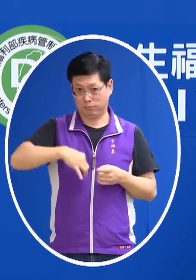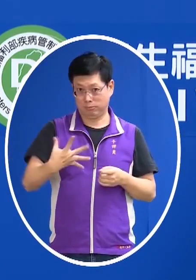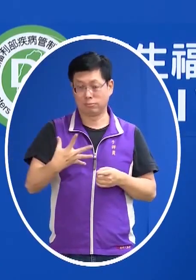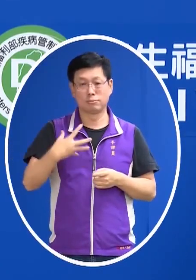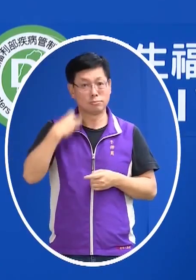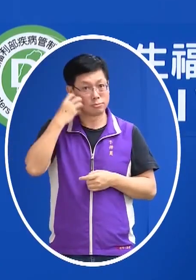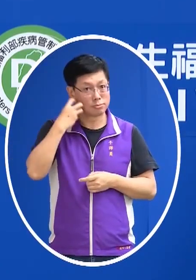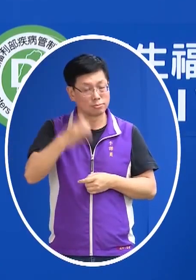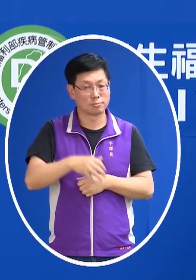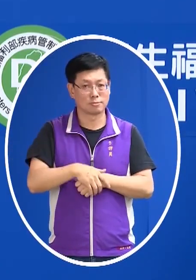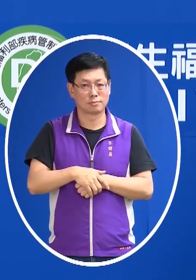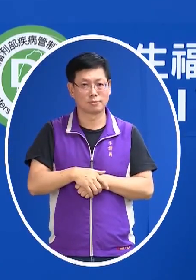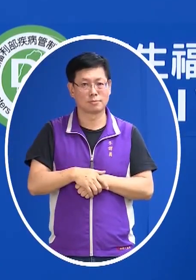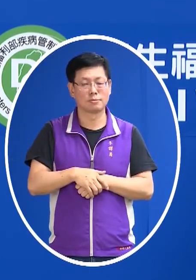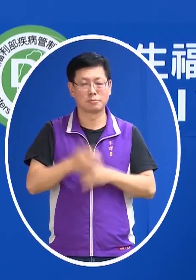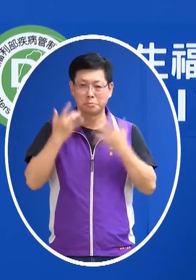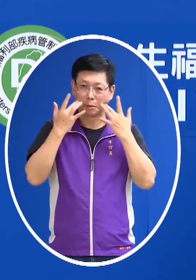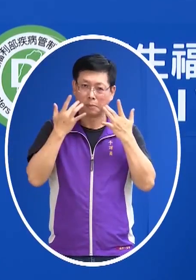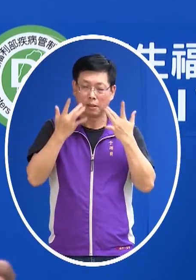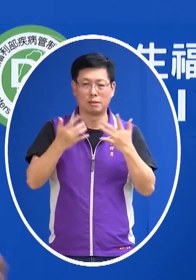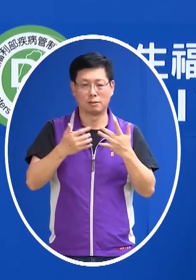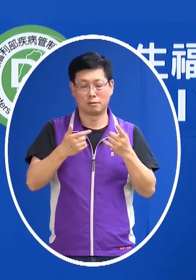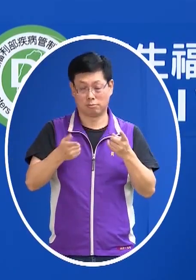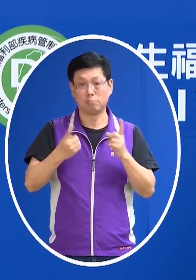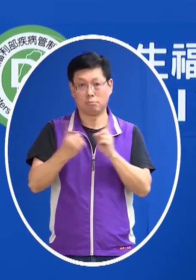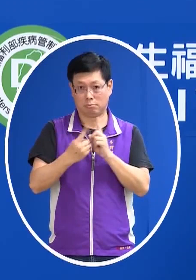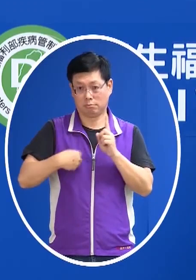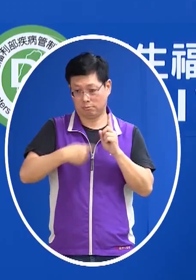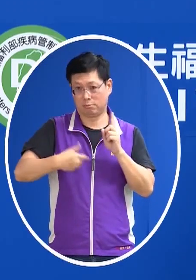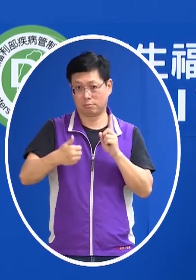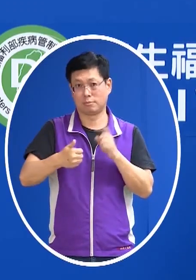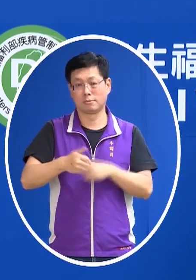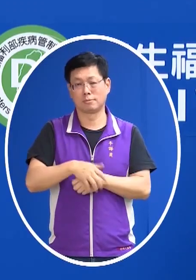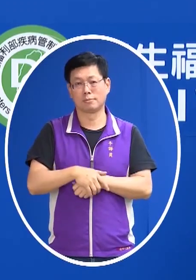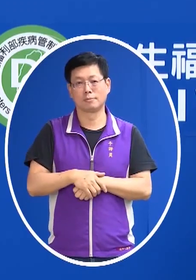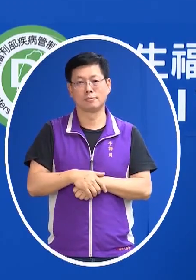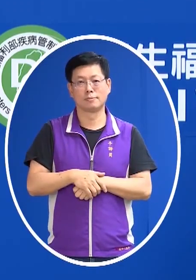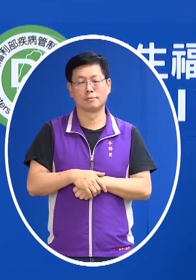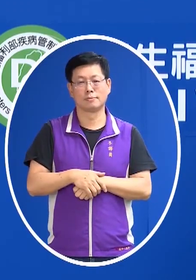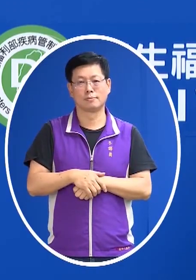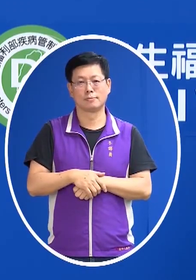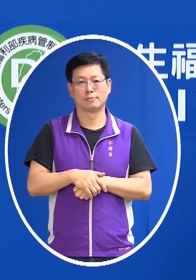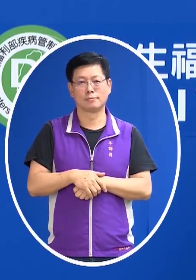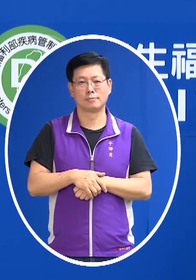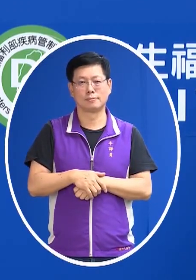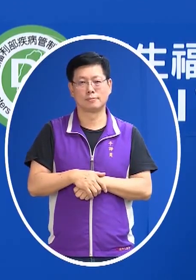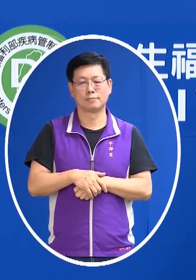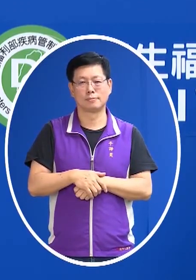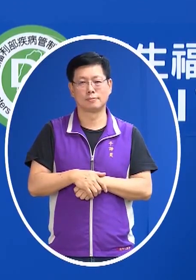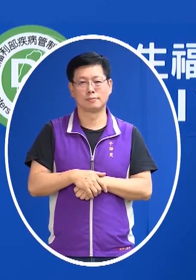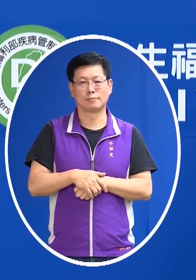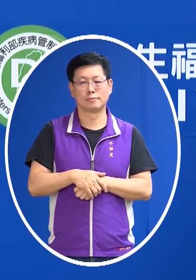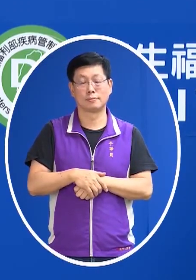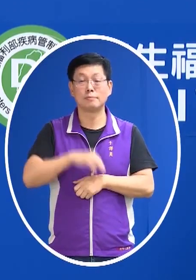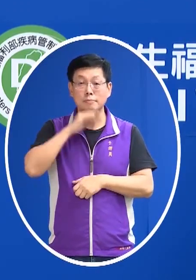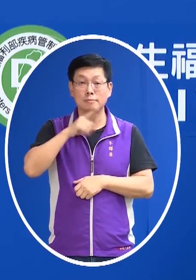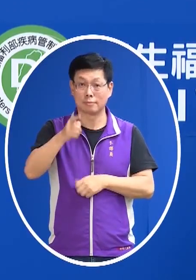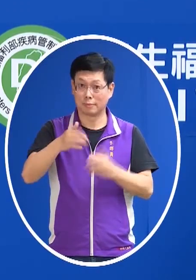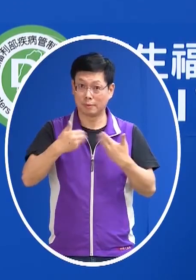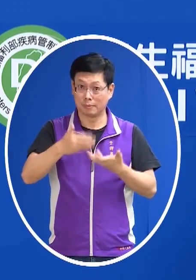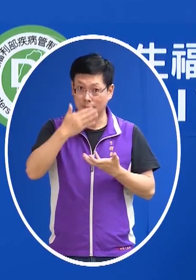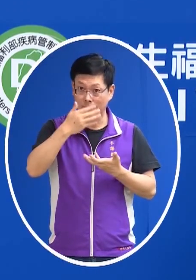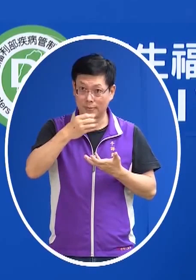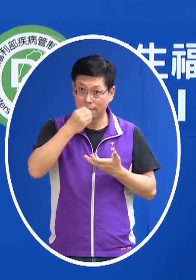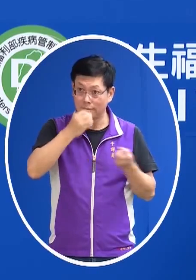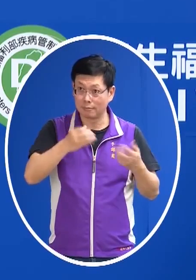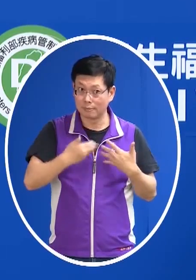的水果蔬菜青菜，这都是对身体都是非常好的一件事情。那等一下你们要不要